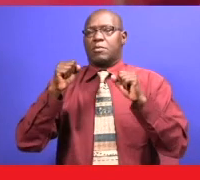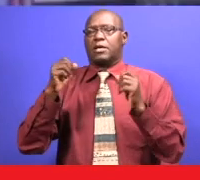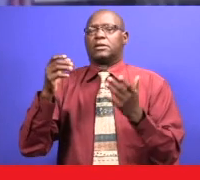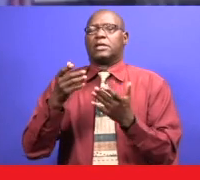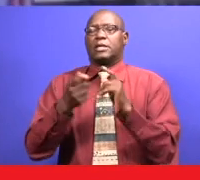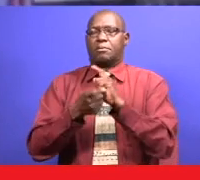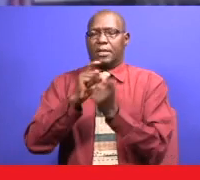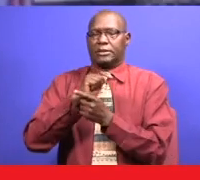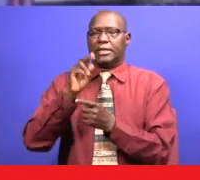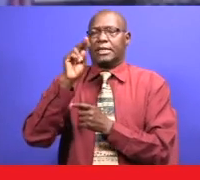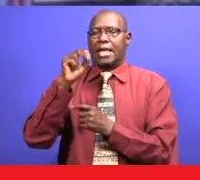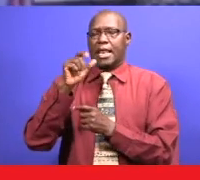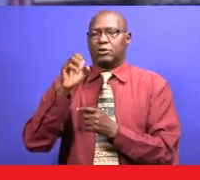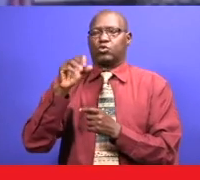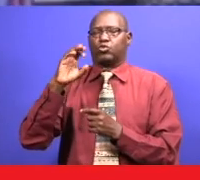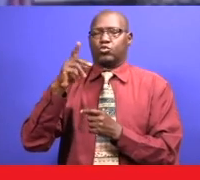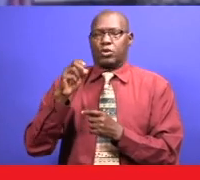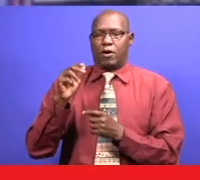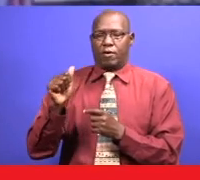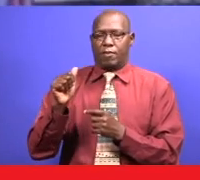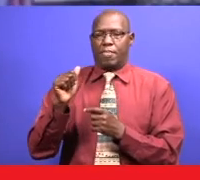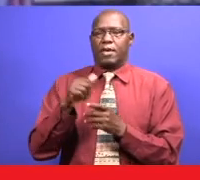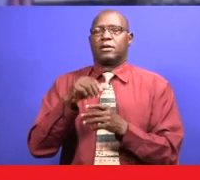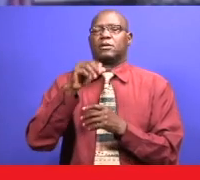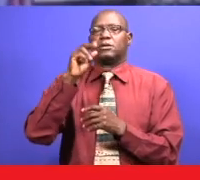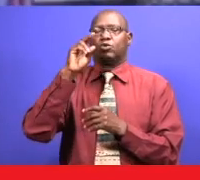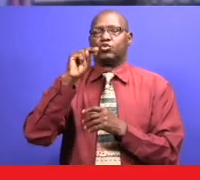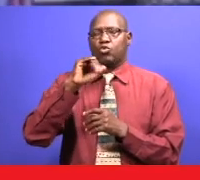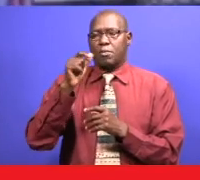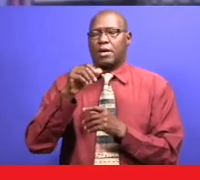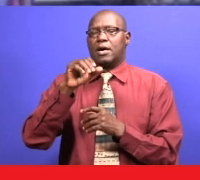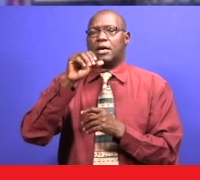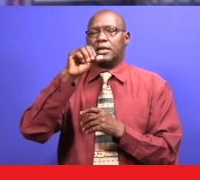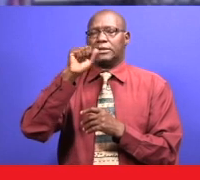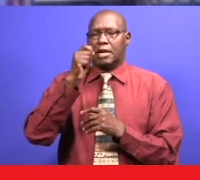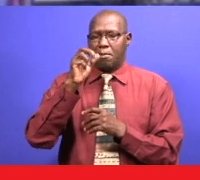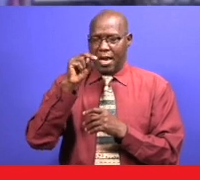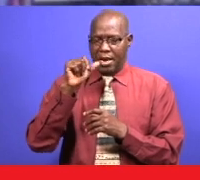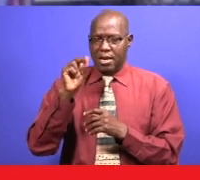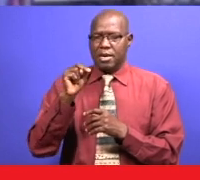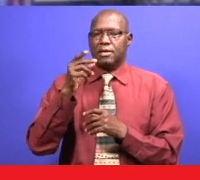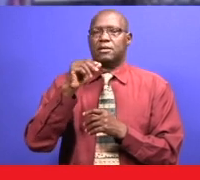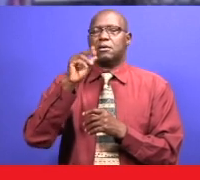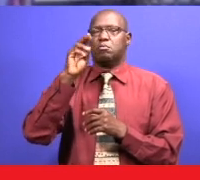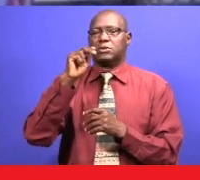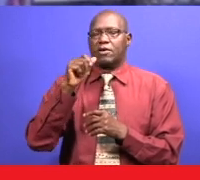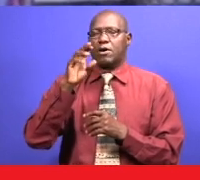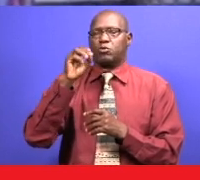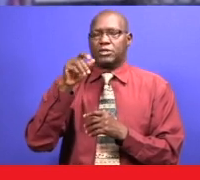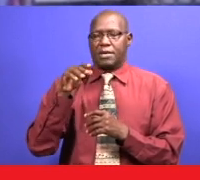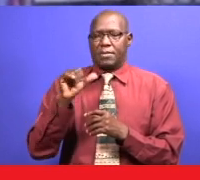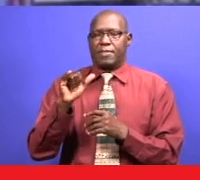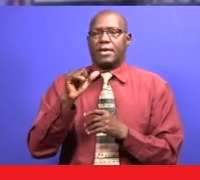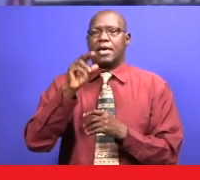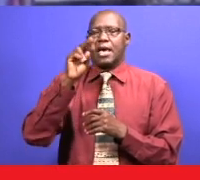Zuya. Meanwhile, former MPs Jimmy Angwenyi, Naomi Shaban, Joshua Kutunyi, Mtava Musemi, and Rachel